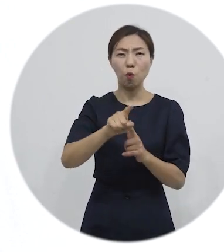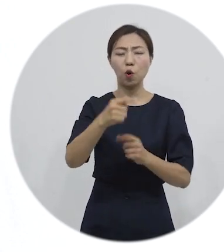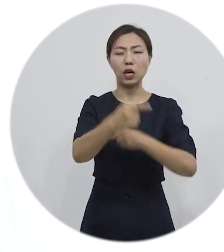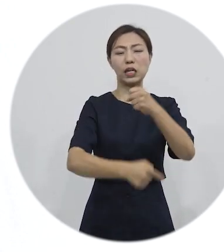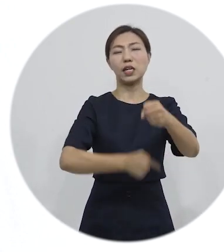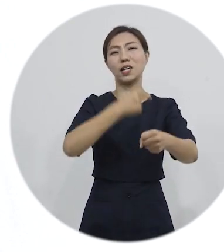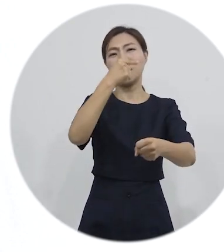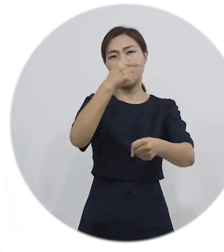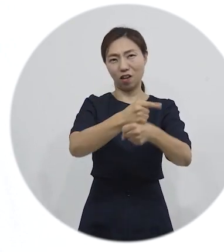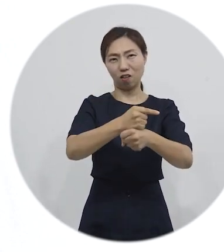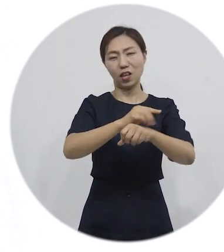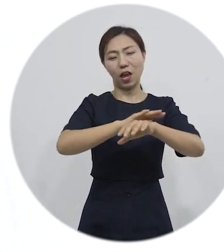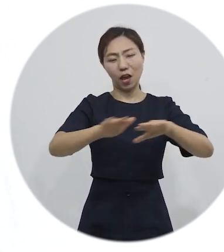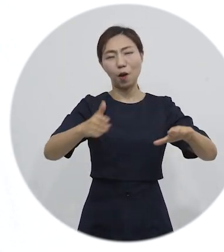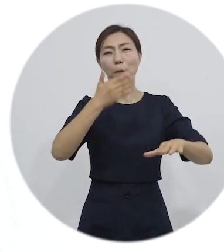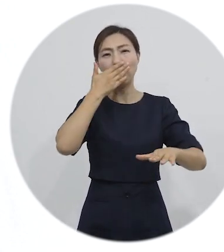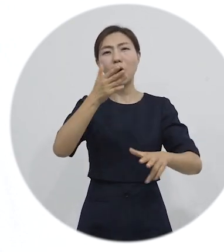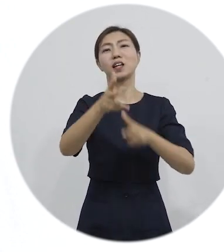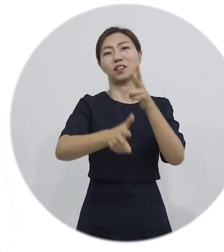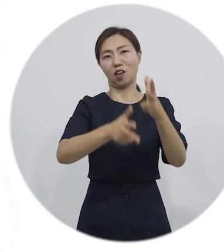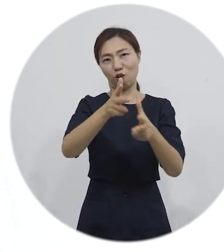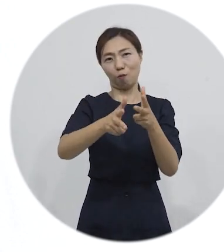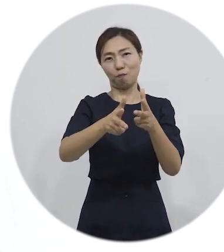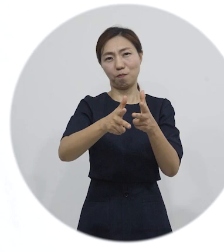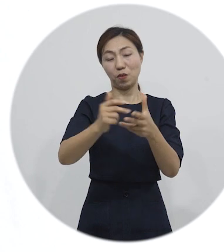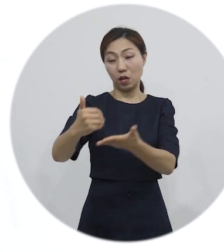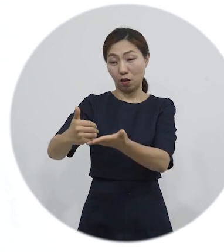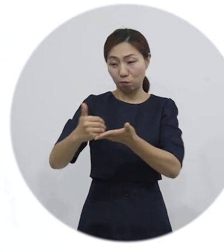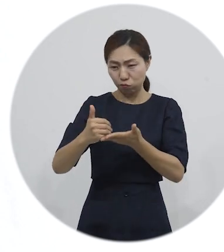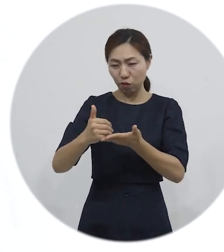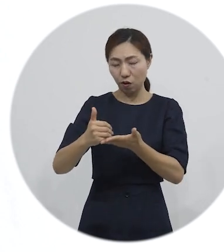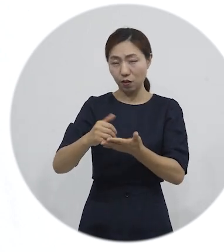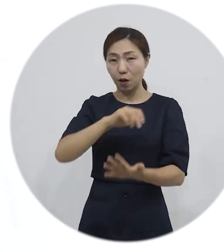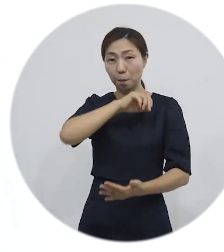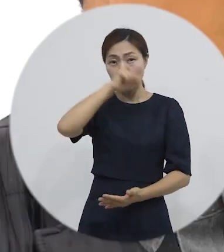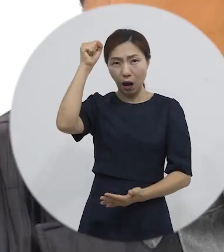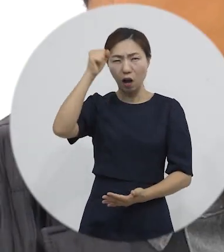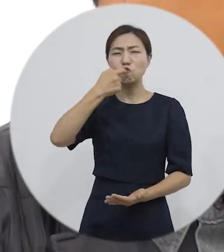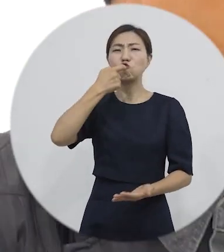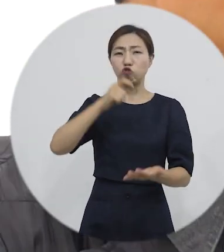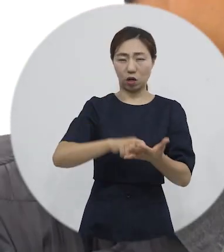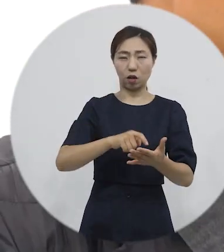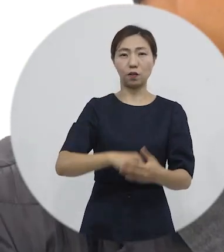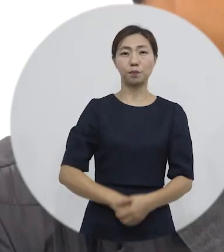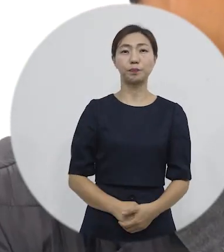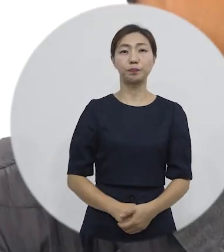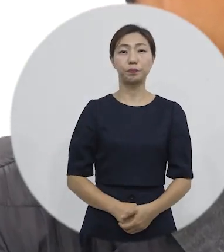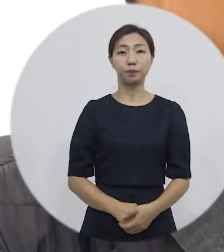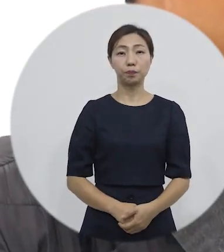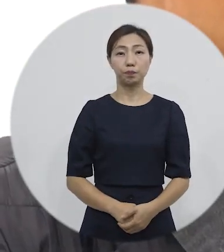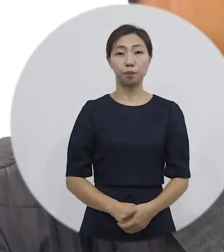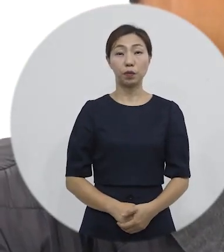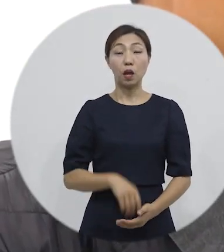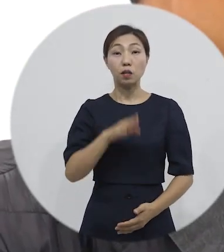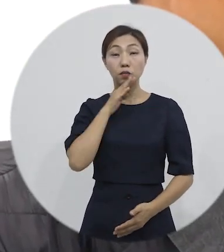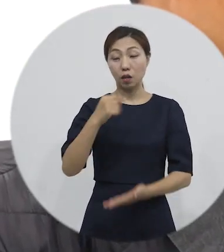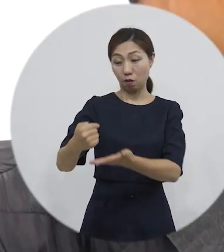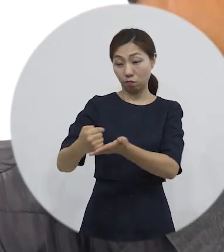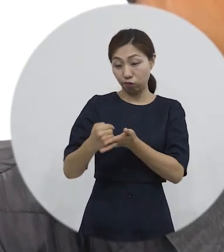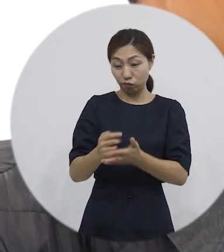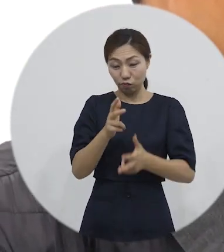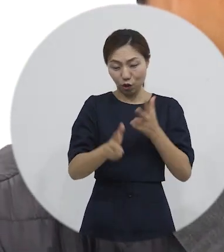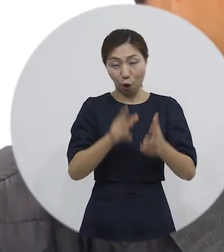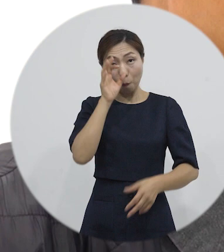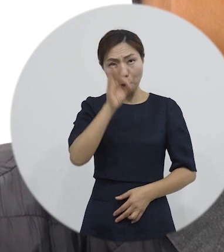압축시켜 주시면 참여예산 사업으로 선정될 가능성이 매우 큽니다. 실제로 제한되어 있는